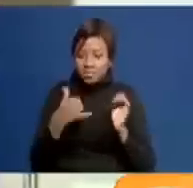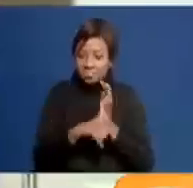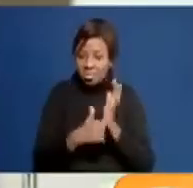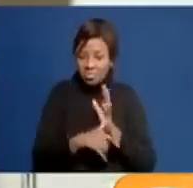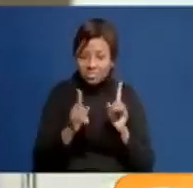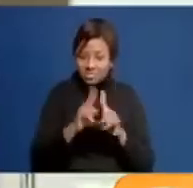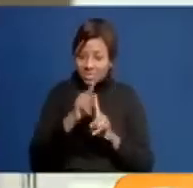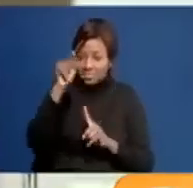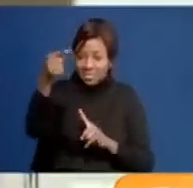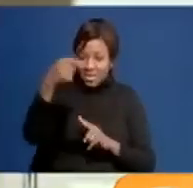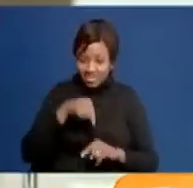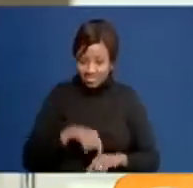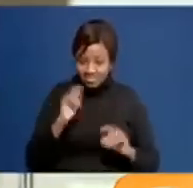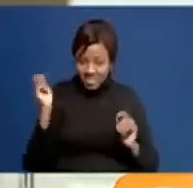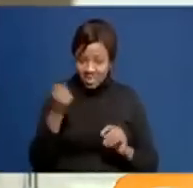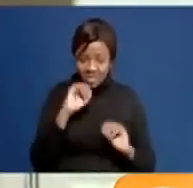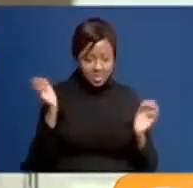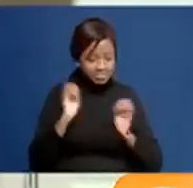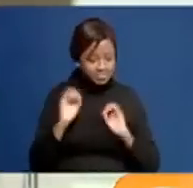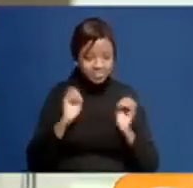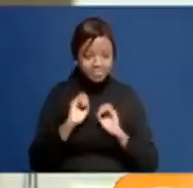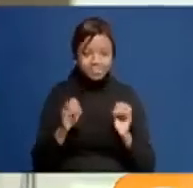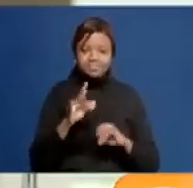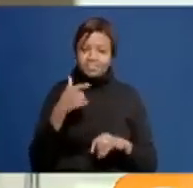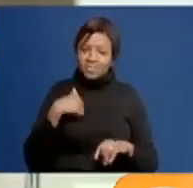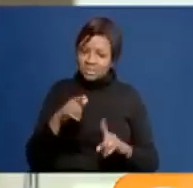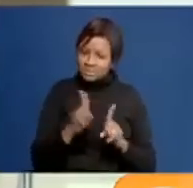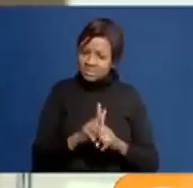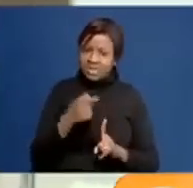sisi katika Azimio tulikuwa na president,